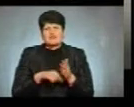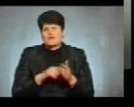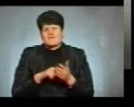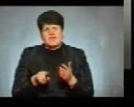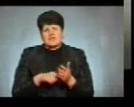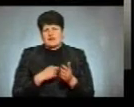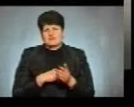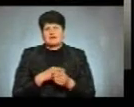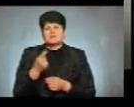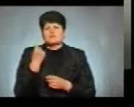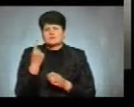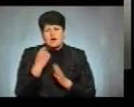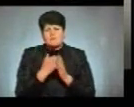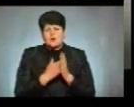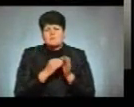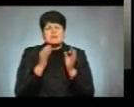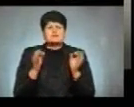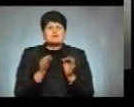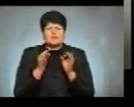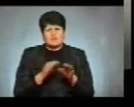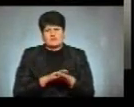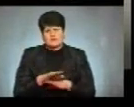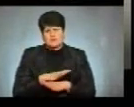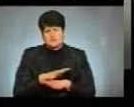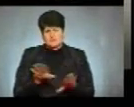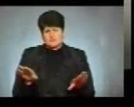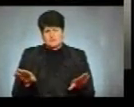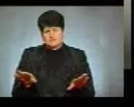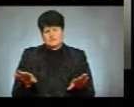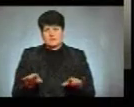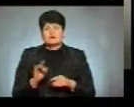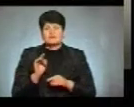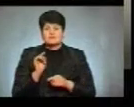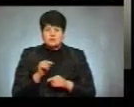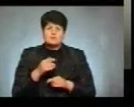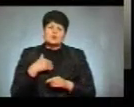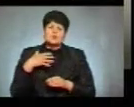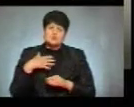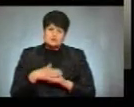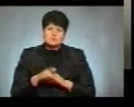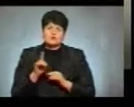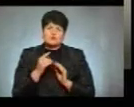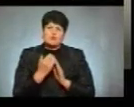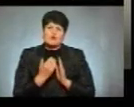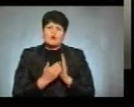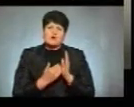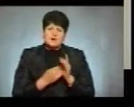що жодна із програм не була ніколи реалізована. Відповідно, ми розуміємо, що в програмі це